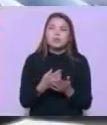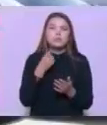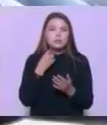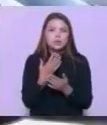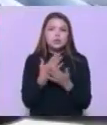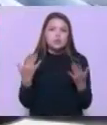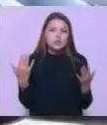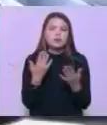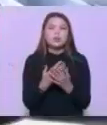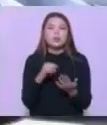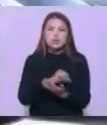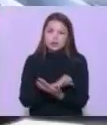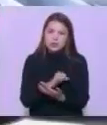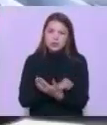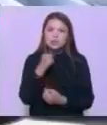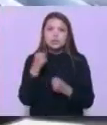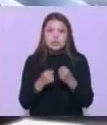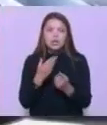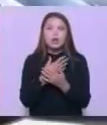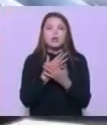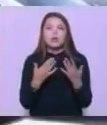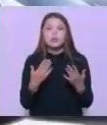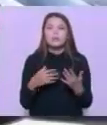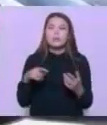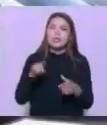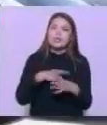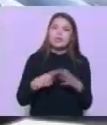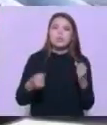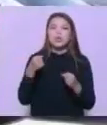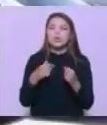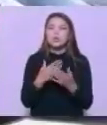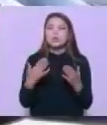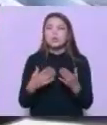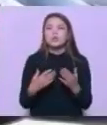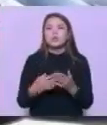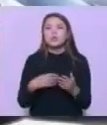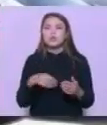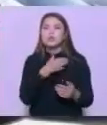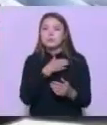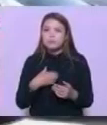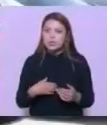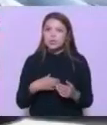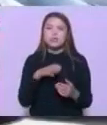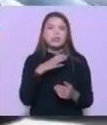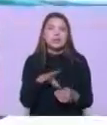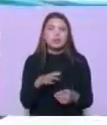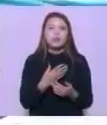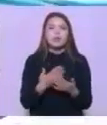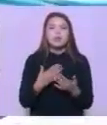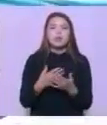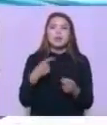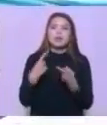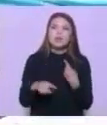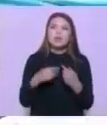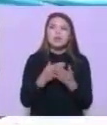мас күйінде басқару 4 дерек, көлік құралын басқару кезінде қауіпсіздік белдігін тақпау 90 дерек, қарсы